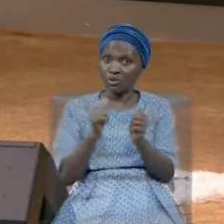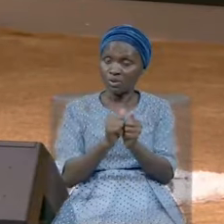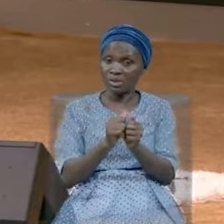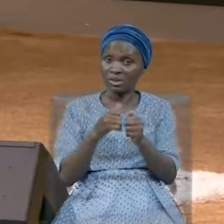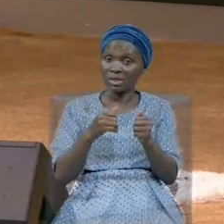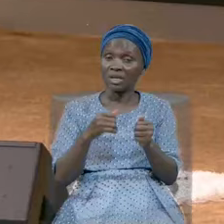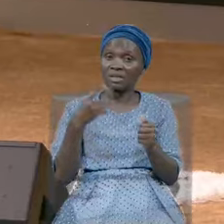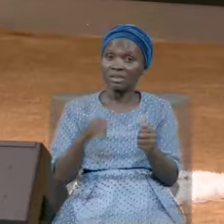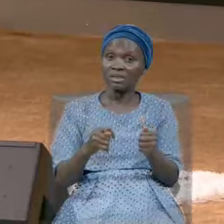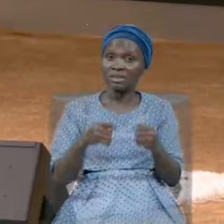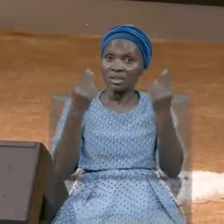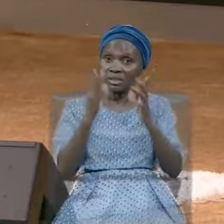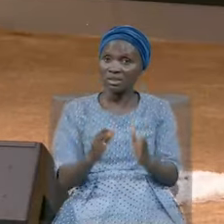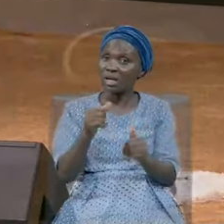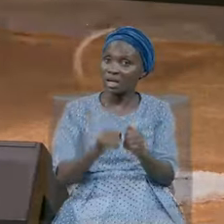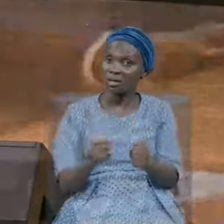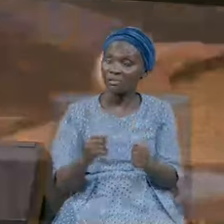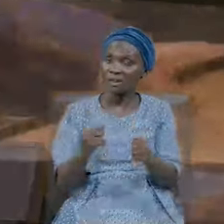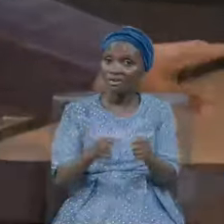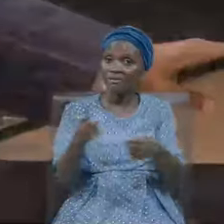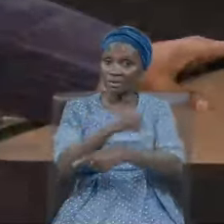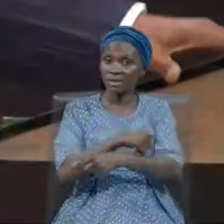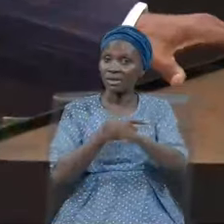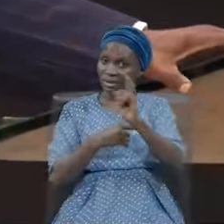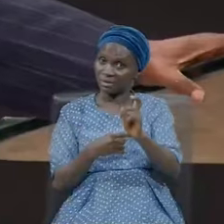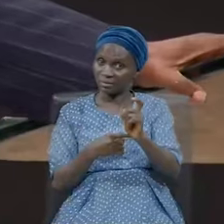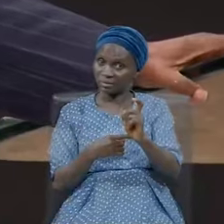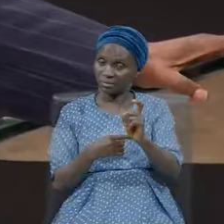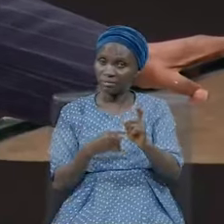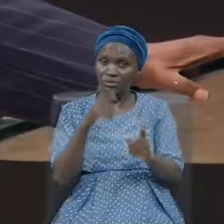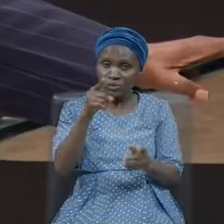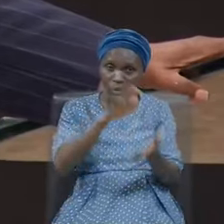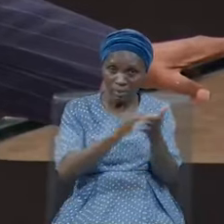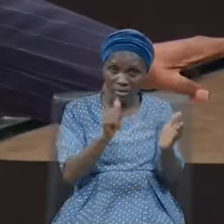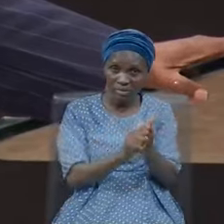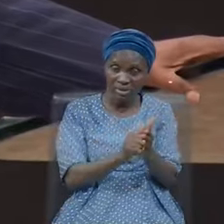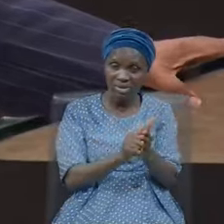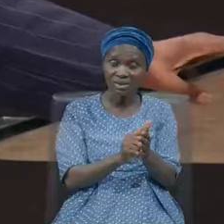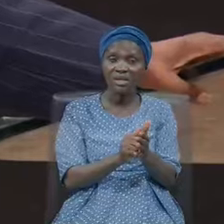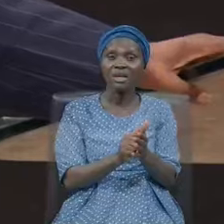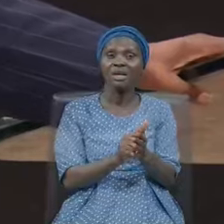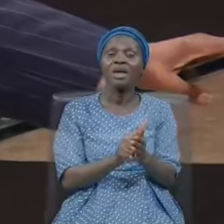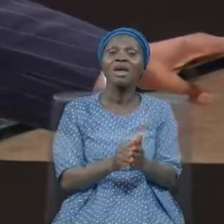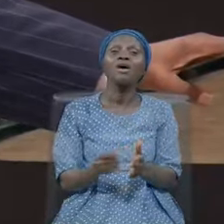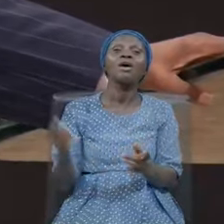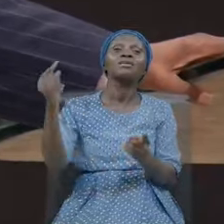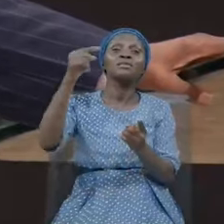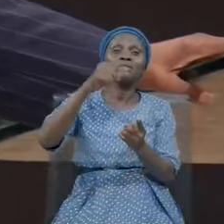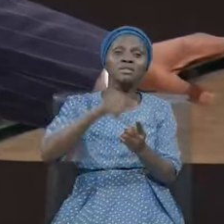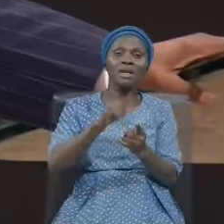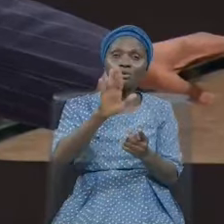Est-ce que vous croyez que si votre justice ne surpasse pas celle des scribes et des